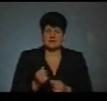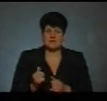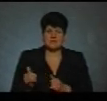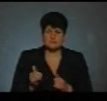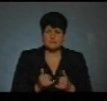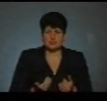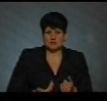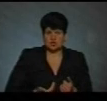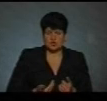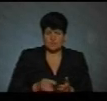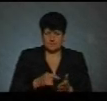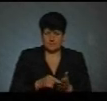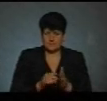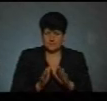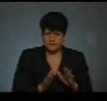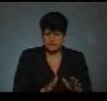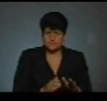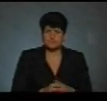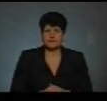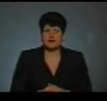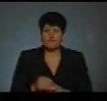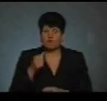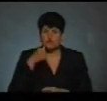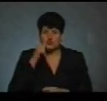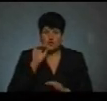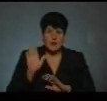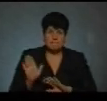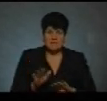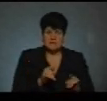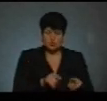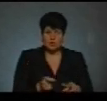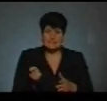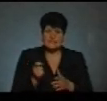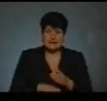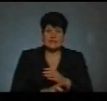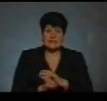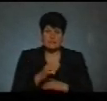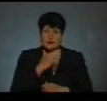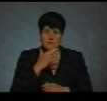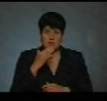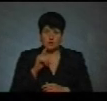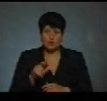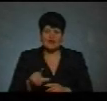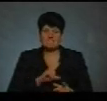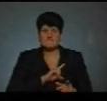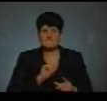забезпечують життєдіяльність Почаєва. Вчора, після того, як закрилася лавра, багато людей